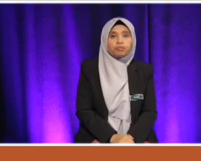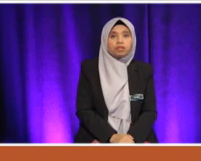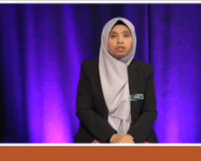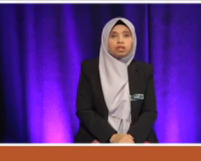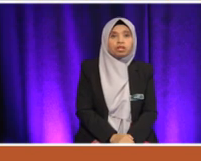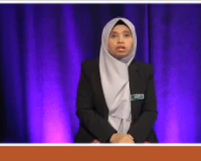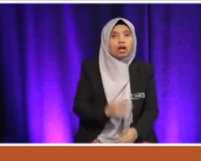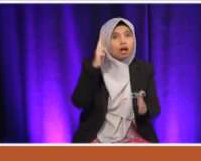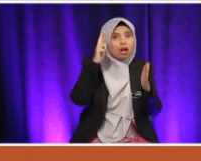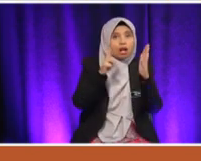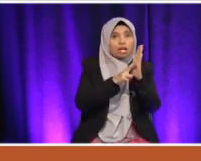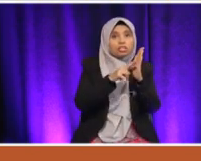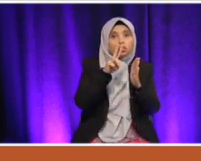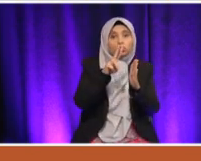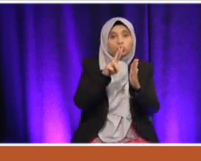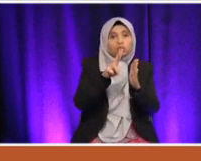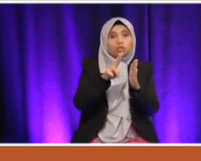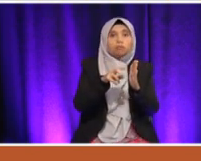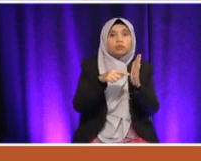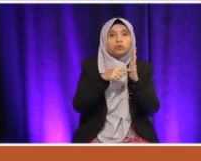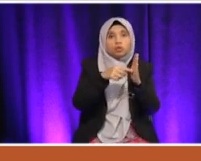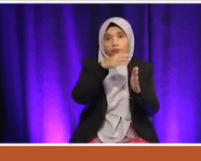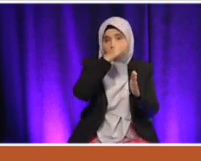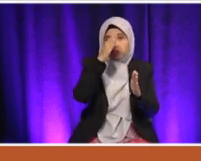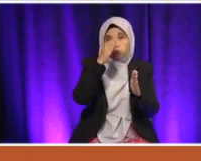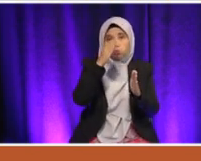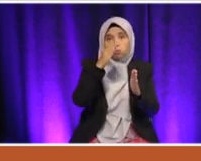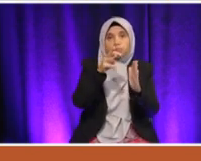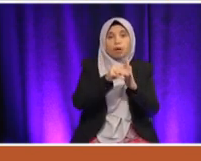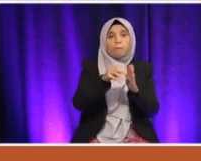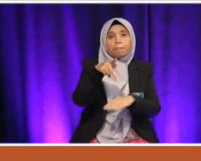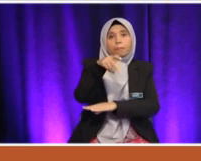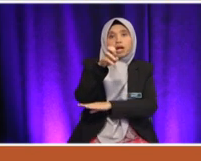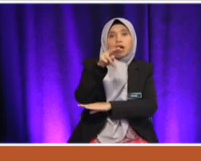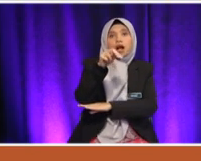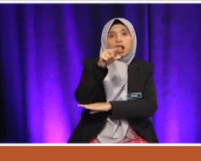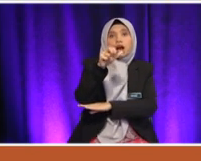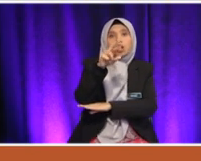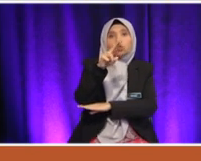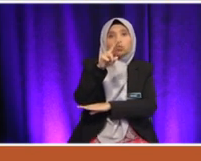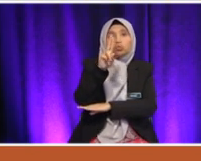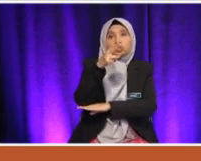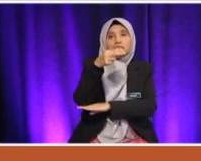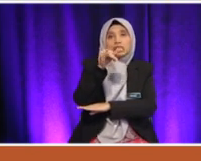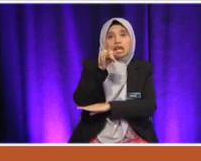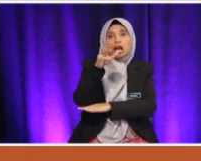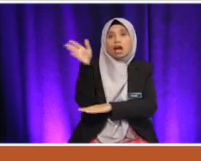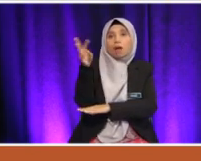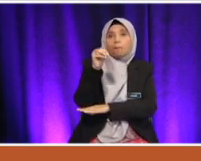menunjukkan faktur yang mempengaruhi tahap mobility dalam kalangan warga emas Oke